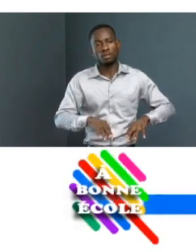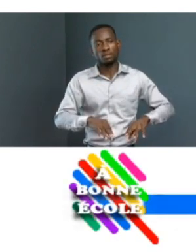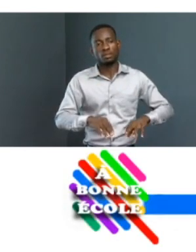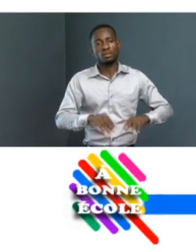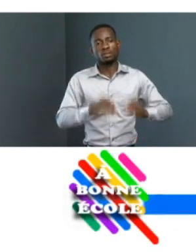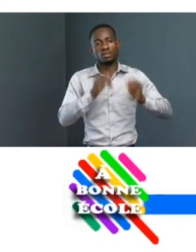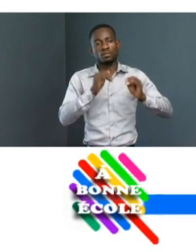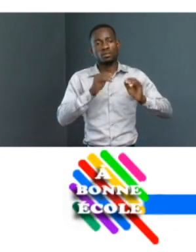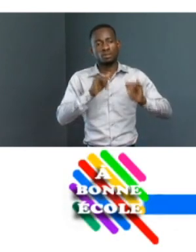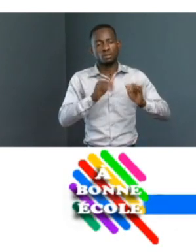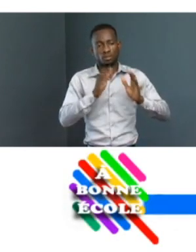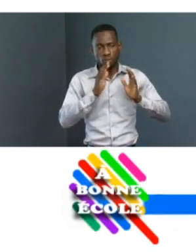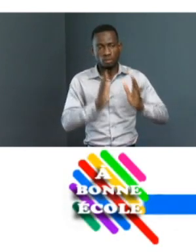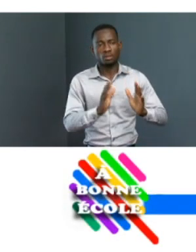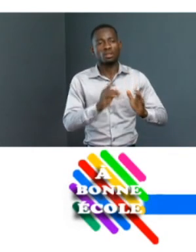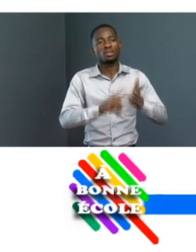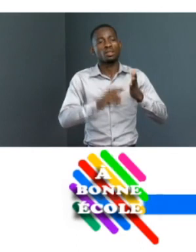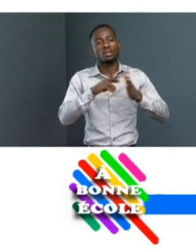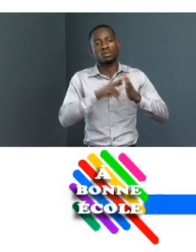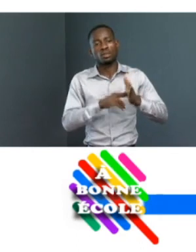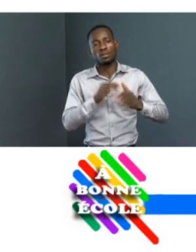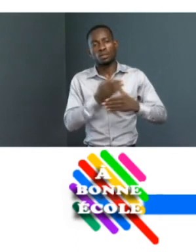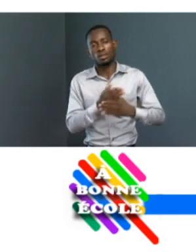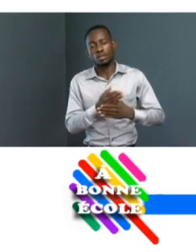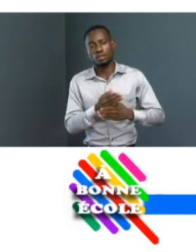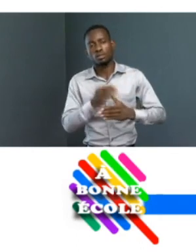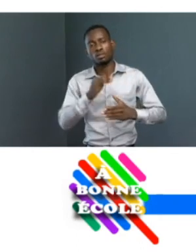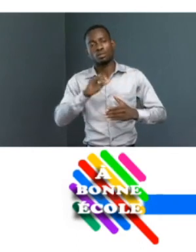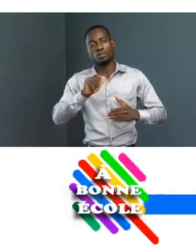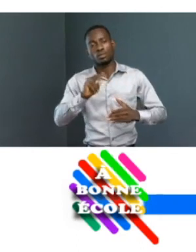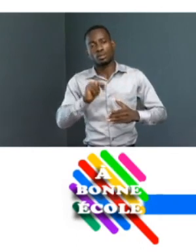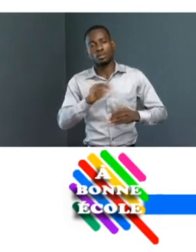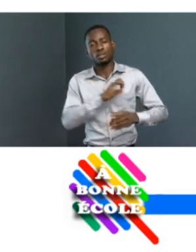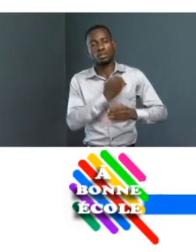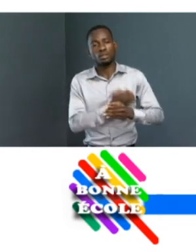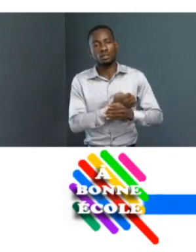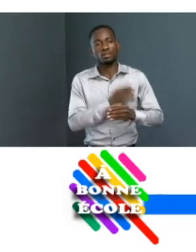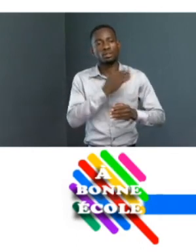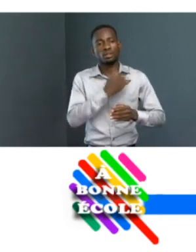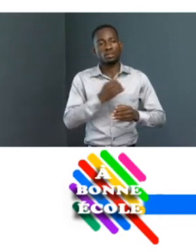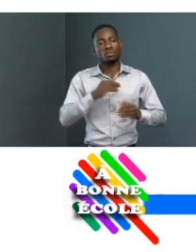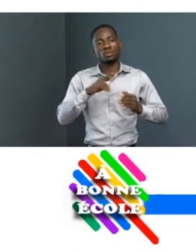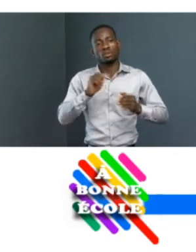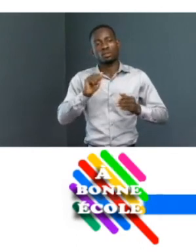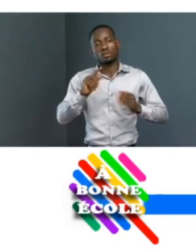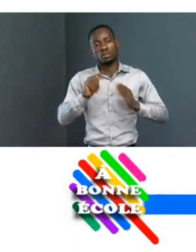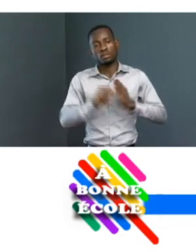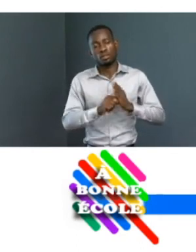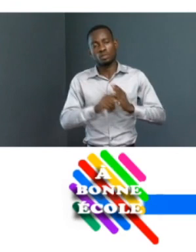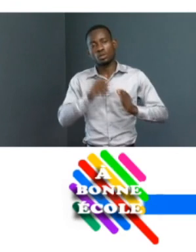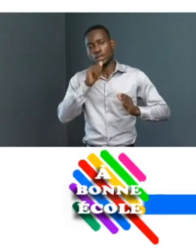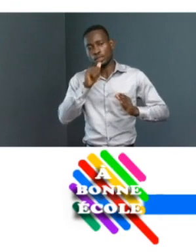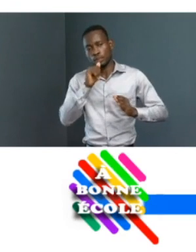Alors, quel est le rapport entre le bilan énergétique et une ration alimentaire? La ration alimentaire